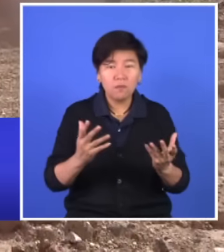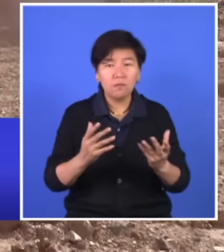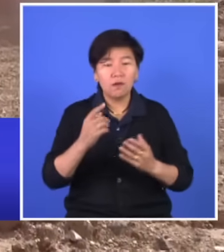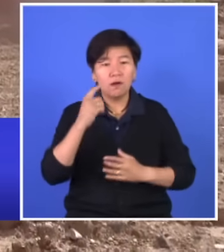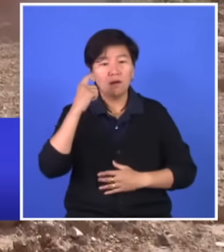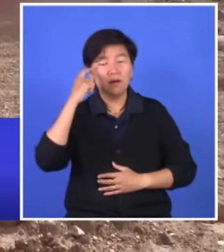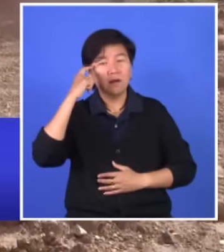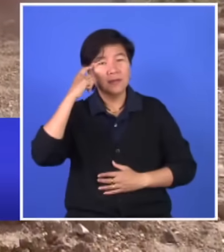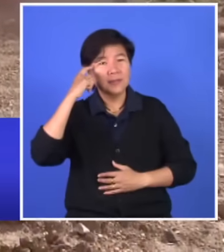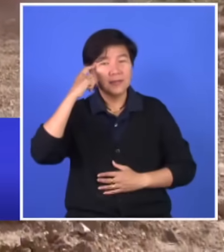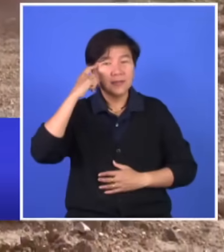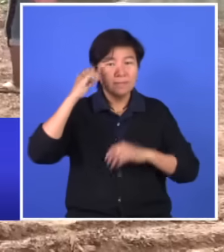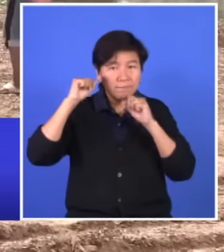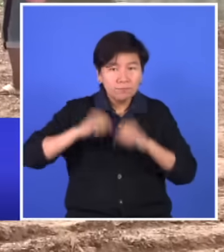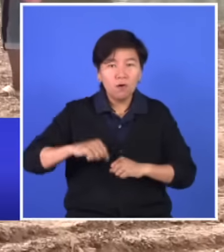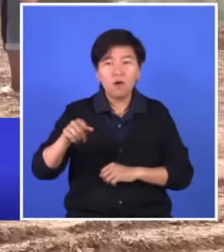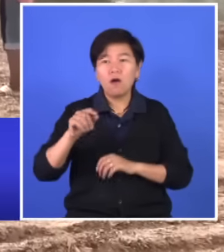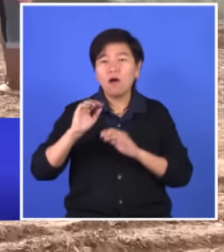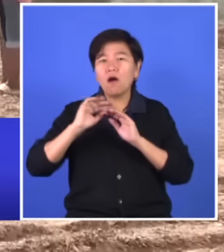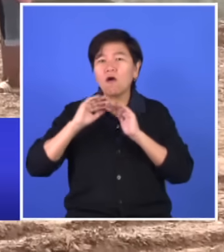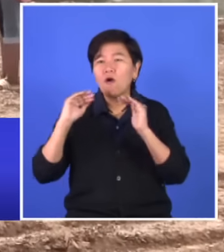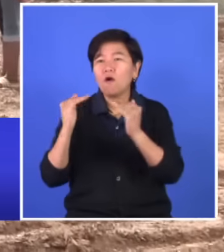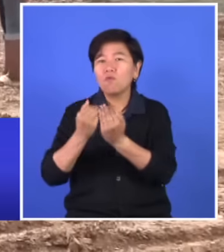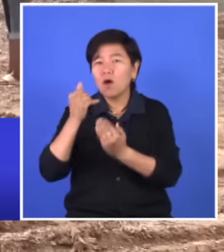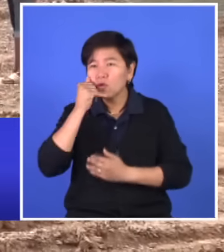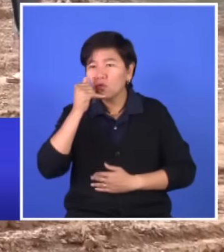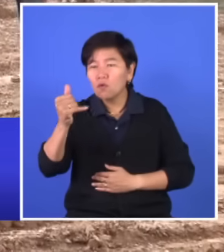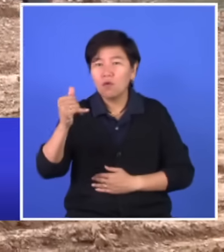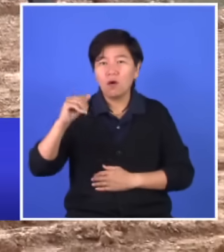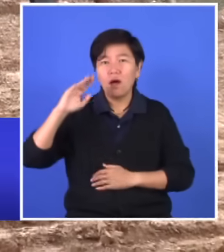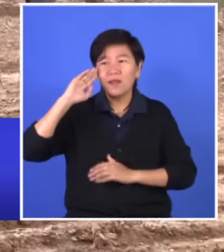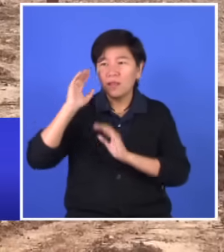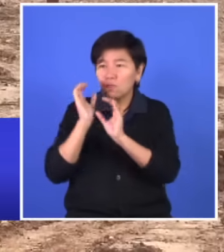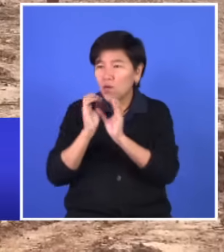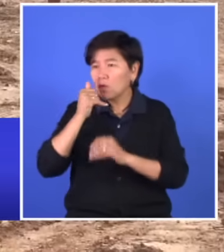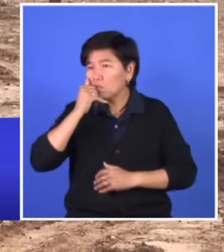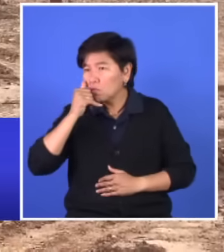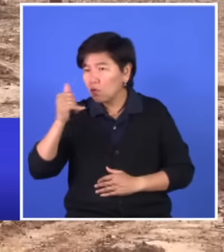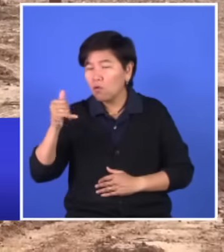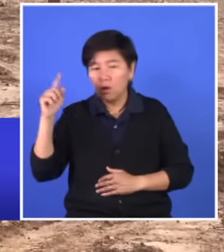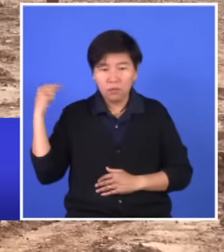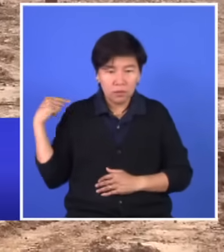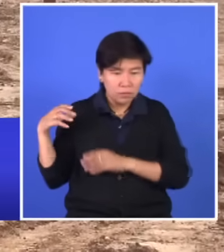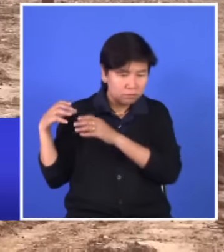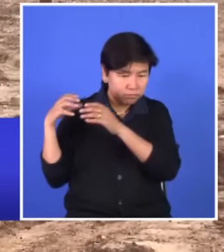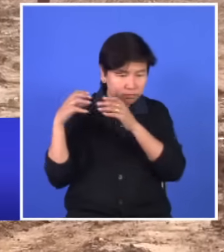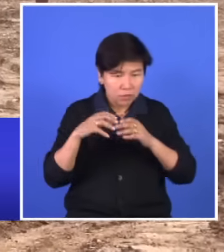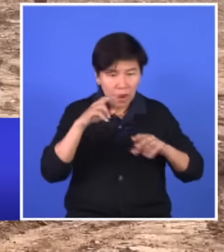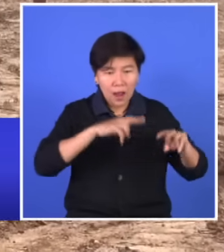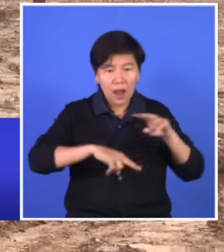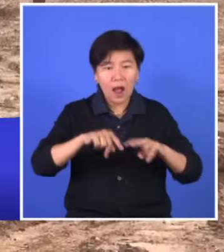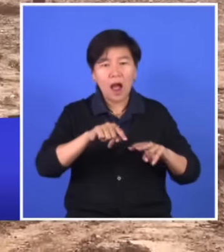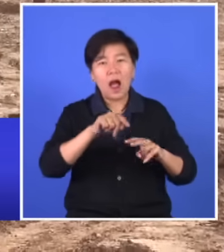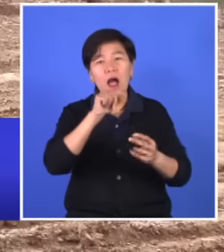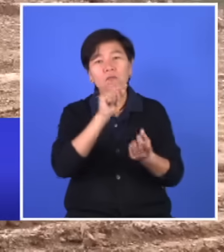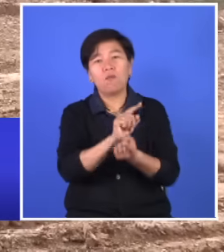ใจแจ้งเจ้าหน้าที่และญาติให้ผู้ตายทราบเรื่องค่ะพอมาค้นหาปรากฏว่านี่แหละค่ะมาเจอว่าเสียชีวิตแล้วนะคะไม่พบ